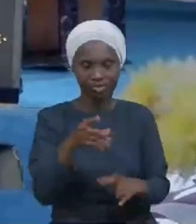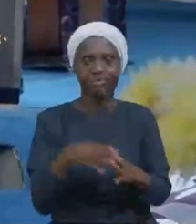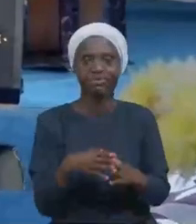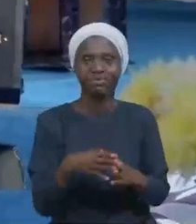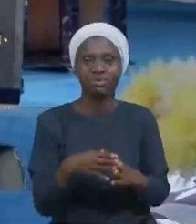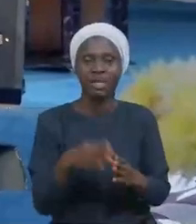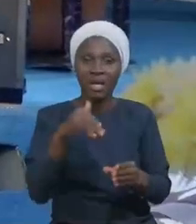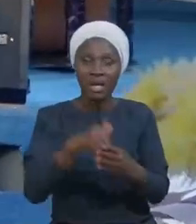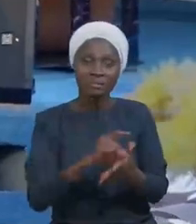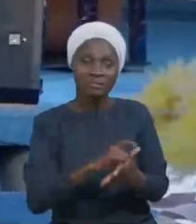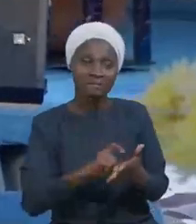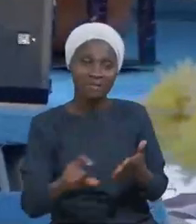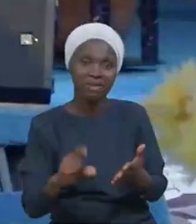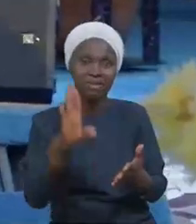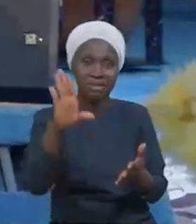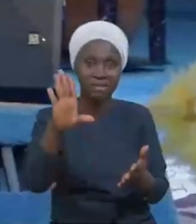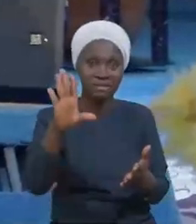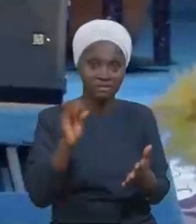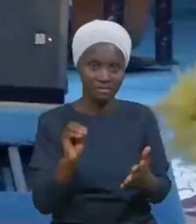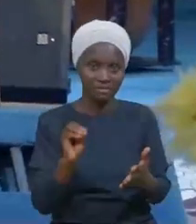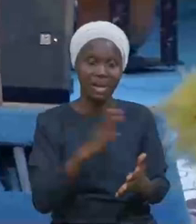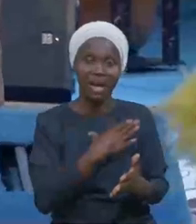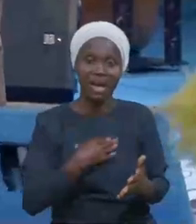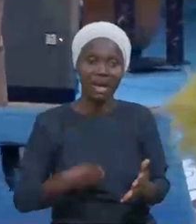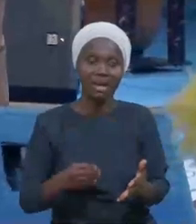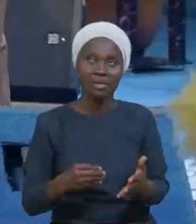Verset 50. L'aveugle jeta son manteau.